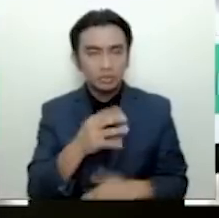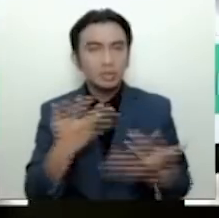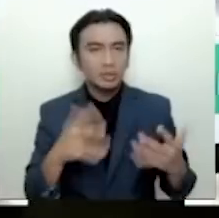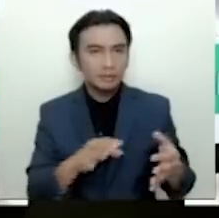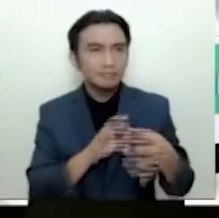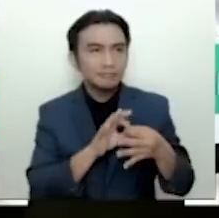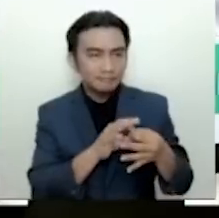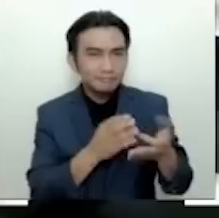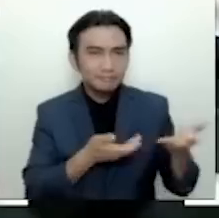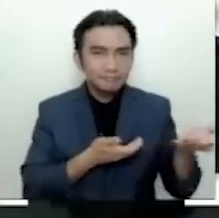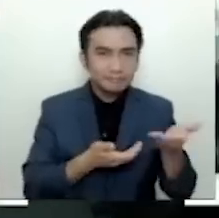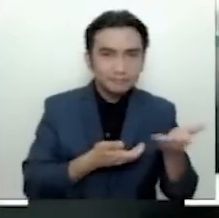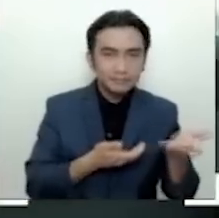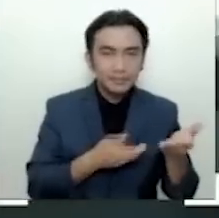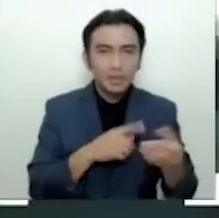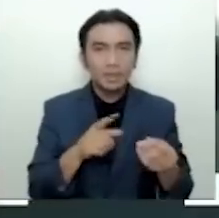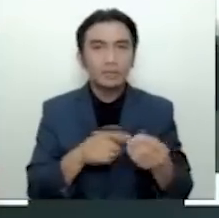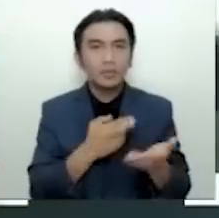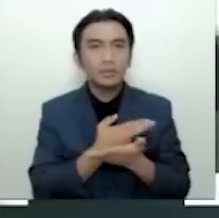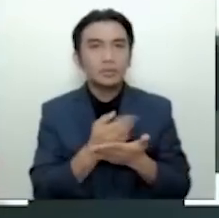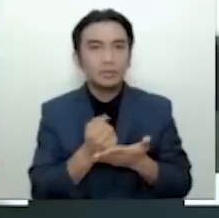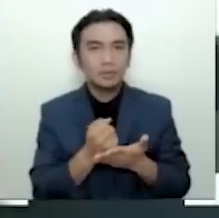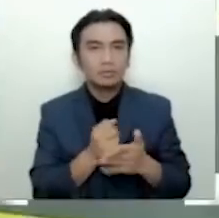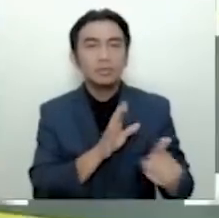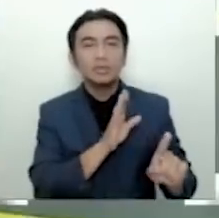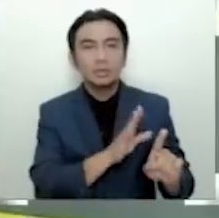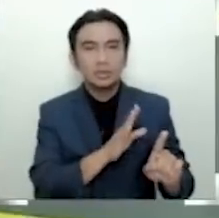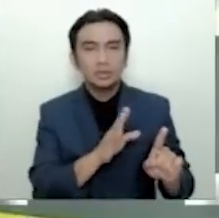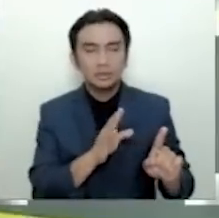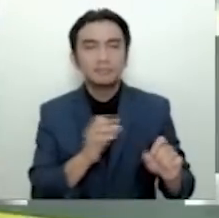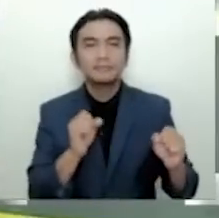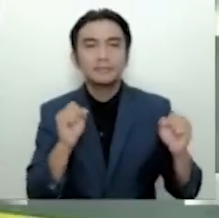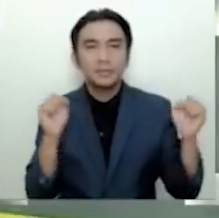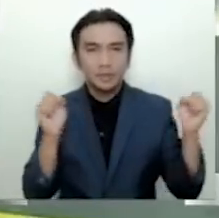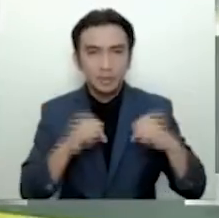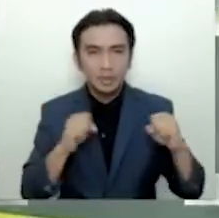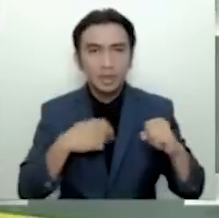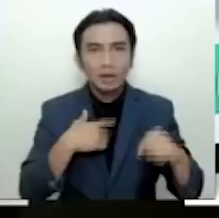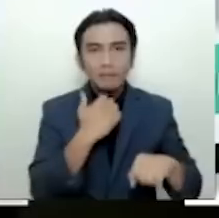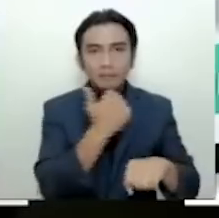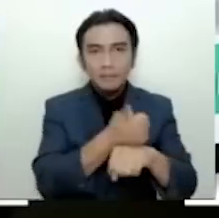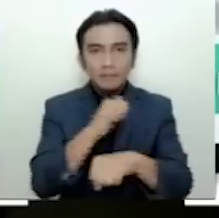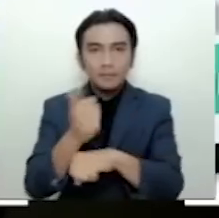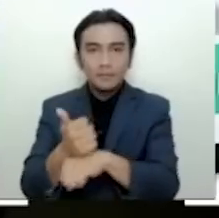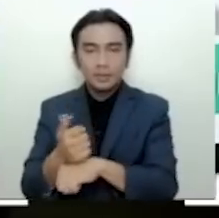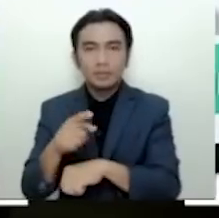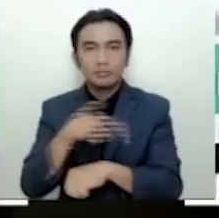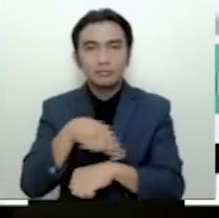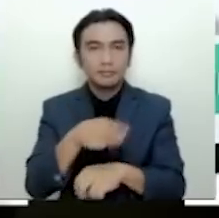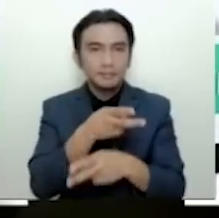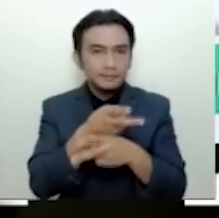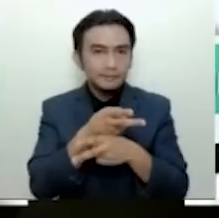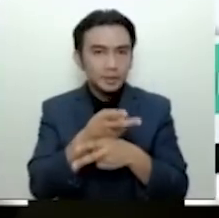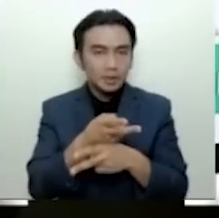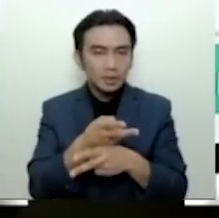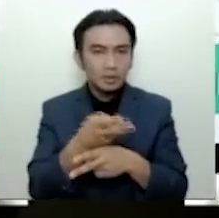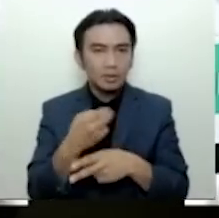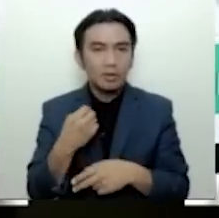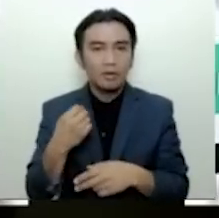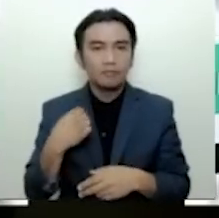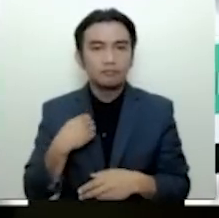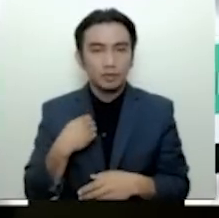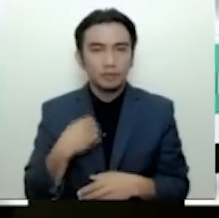relasyon natin sa kanila. At sila po ay nag-commit na mag-deploy ng mga pagdagdag na immigration officers starting tomorrow to augment our